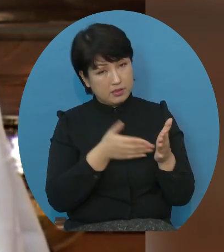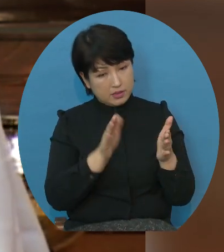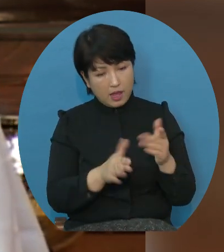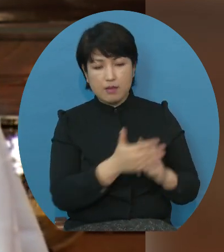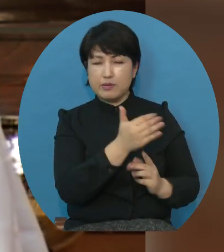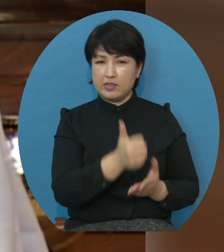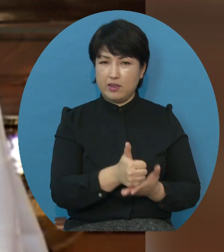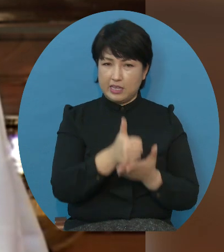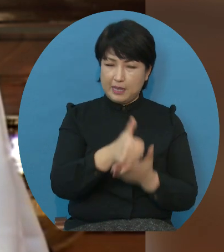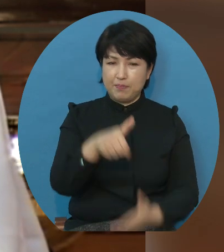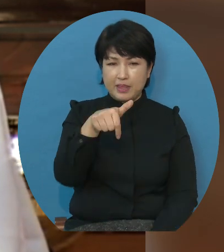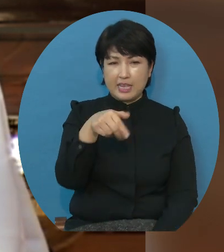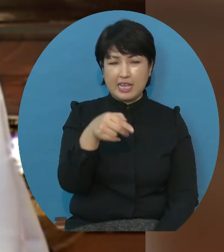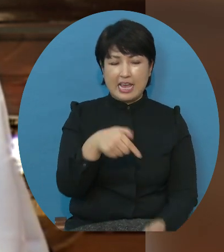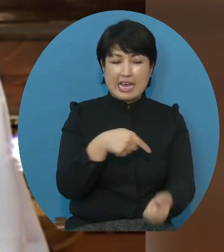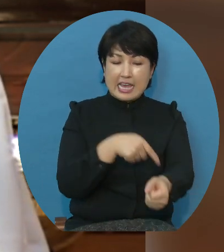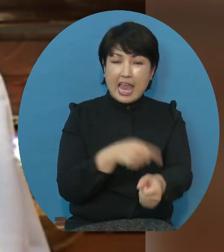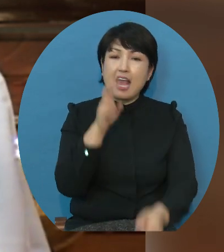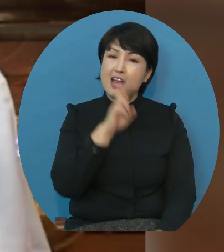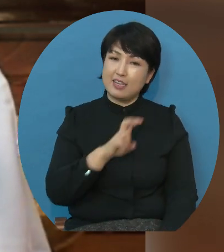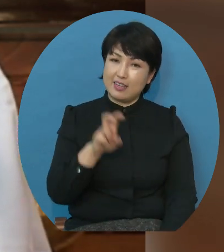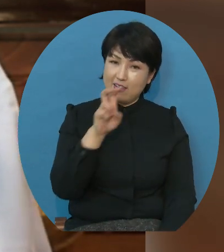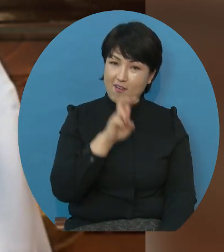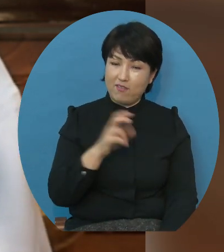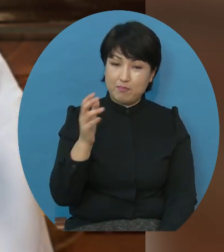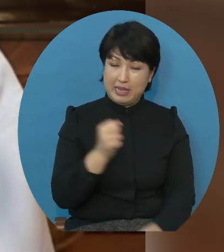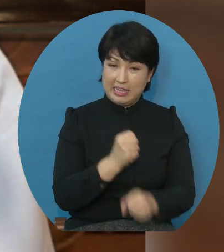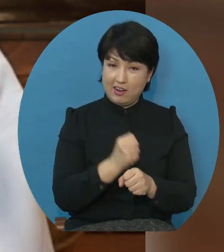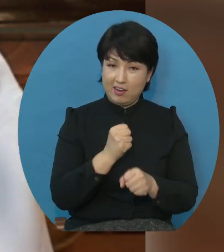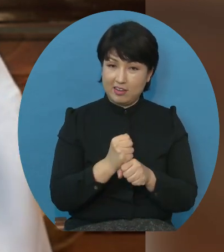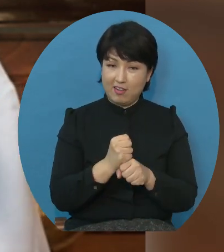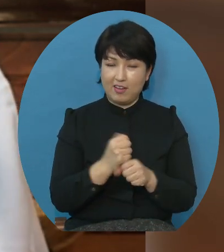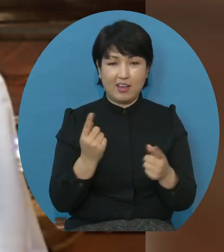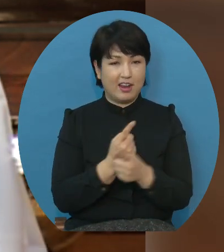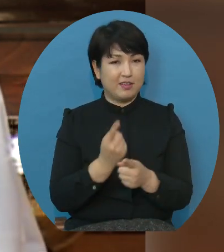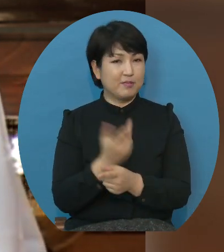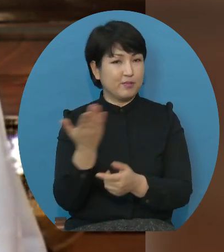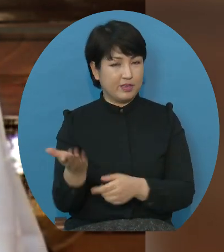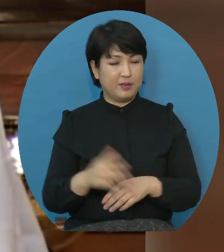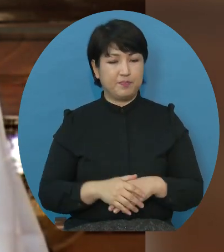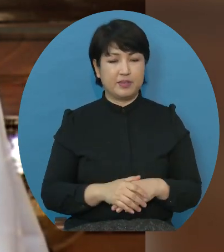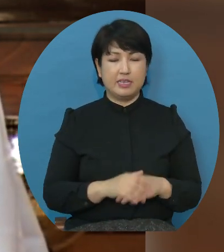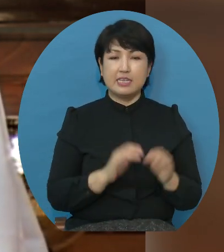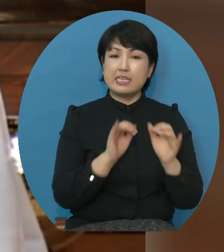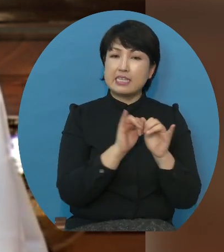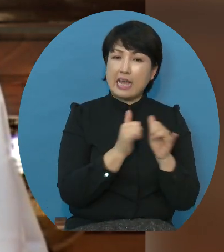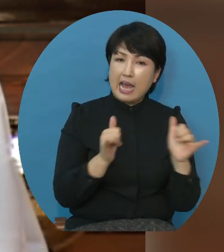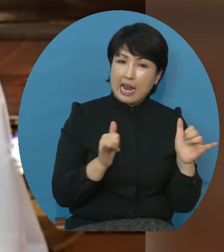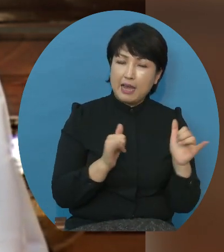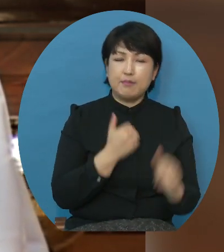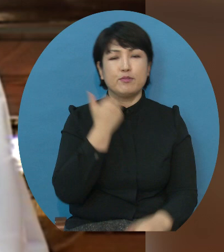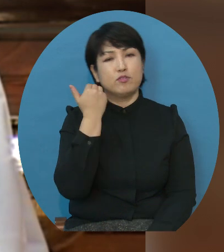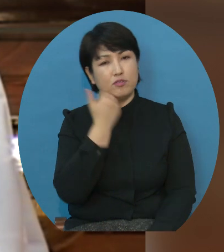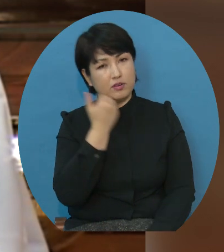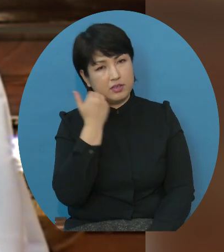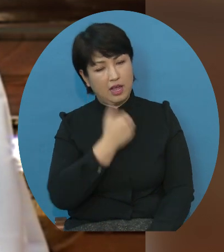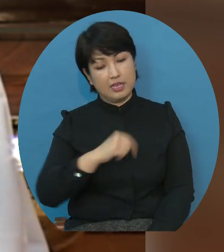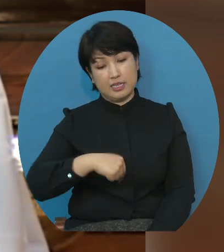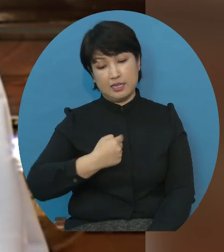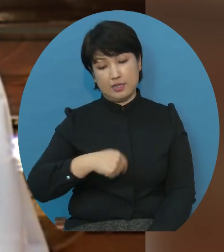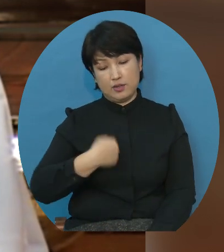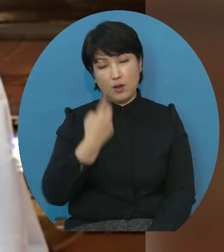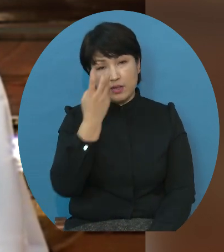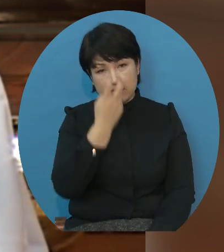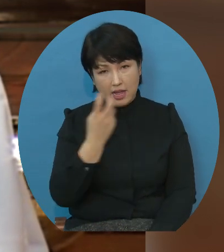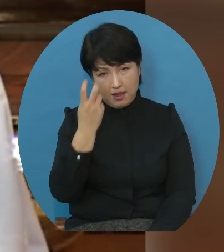이렇게 개성으로 지었어 경화를 했습니다 사람은 누구나 스스로